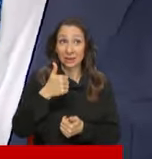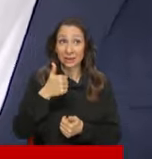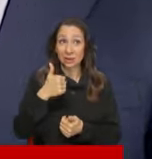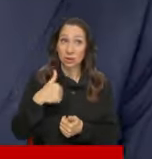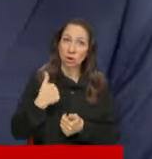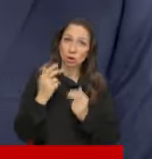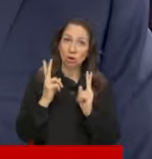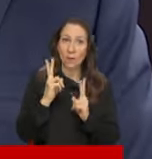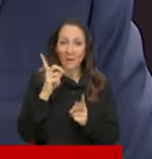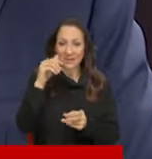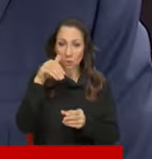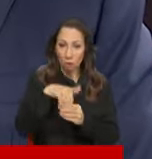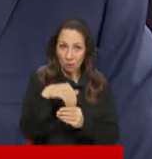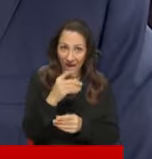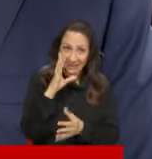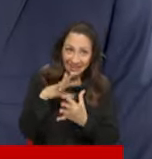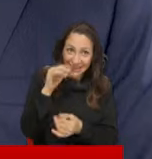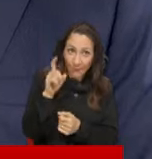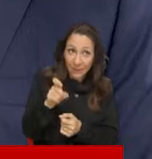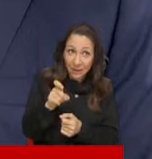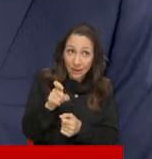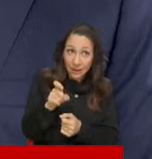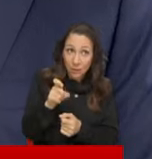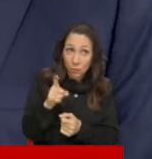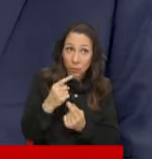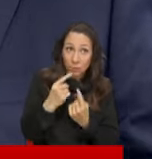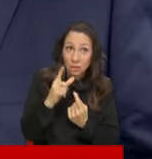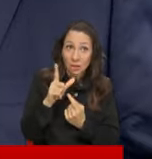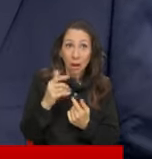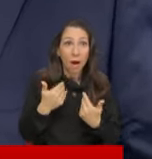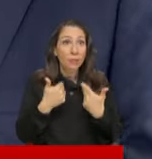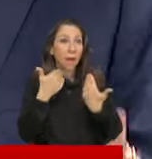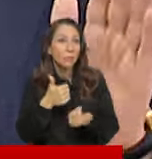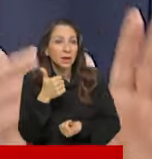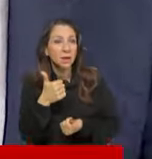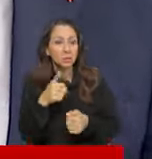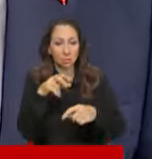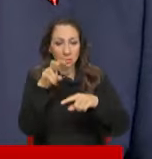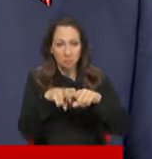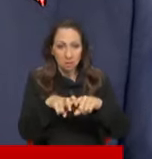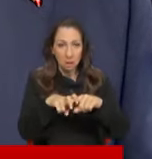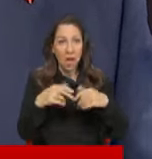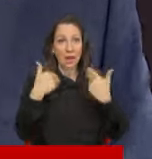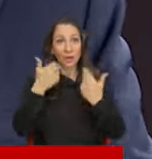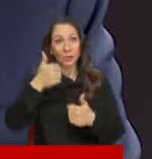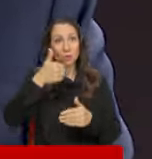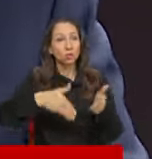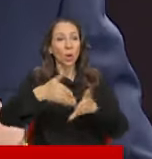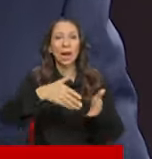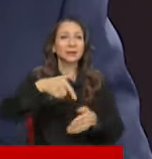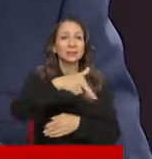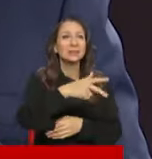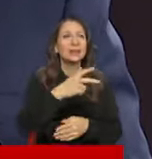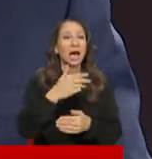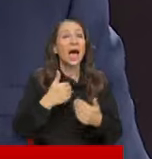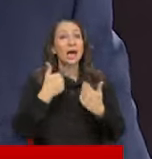sıradan bir seçmen midir onu da belki konuşmak gerek adalet bakanı koltuğu olduu zaman Adalet bakanıdır sokağa geldiği zaman